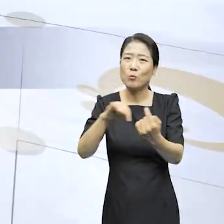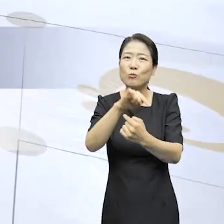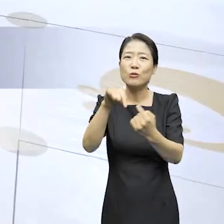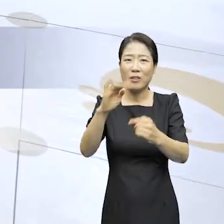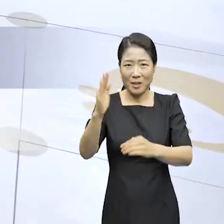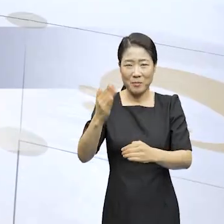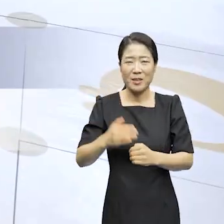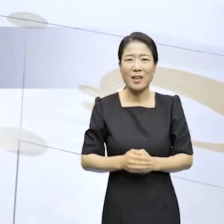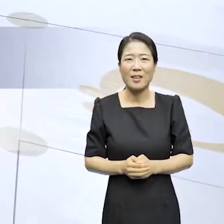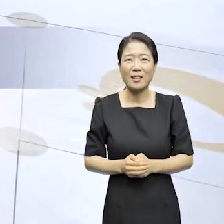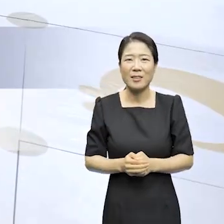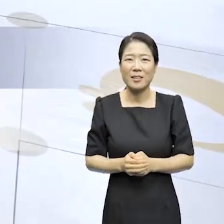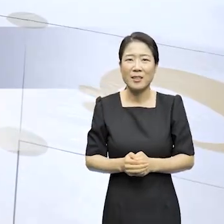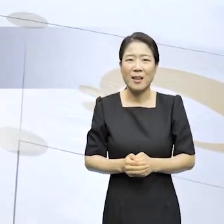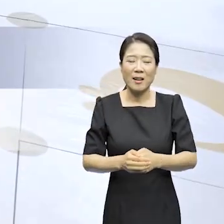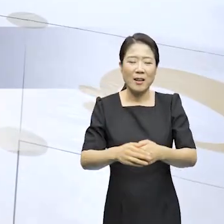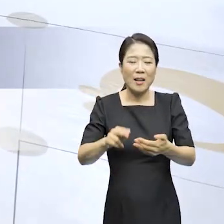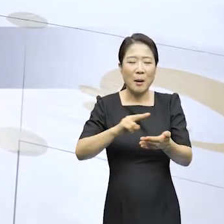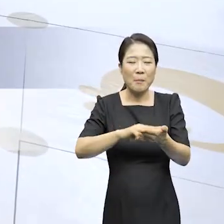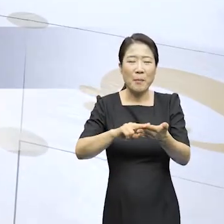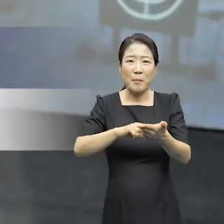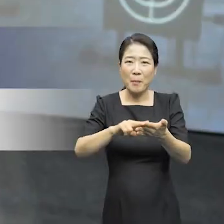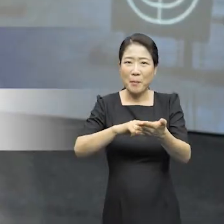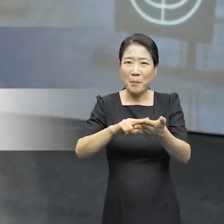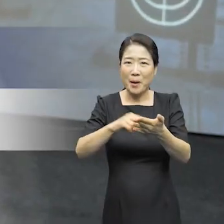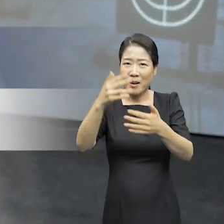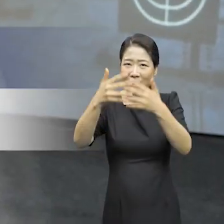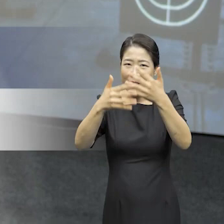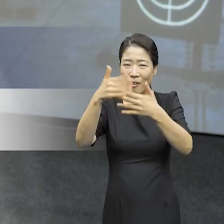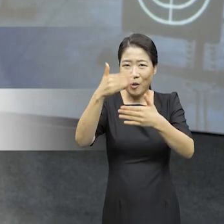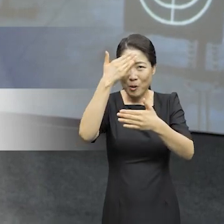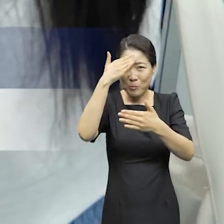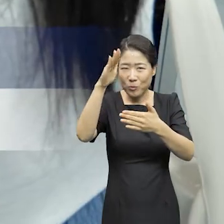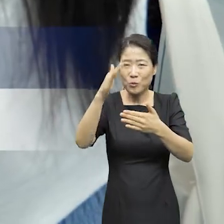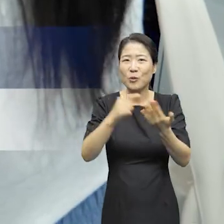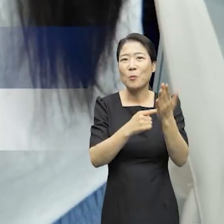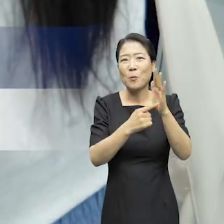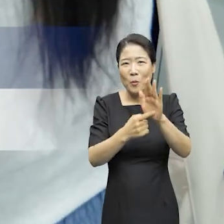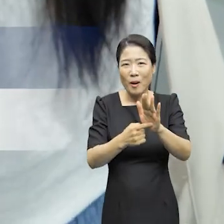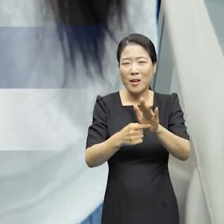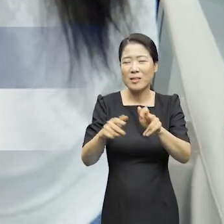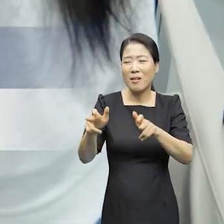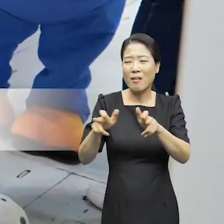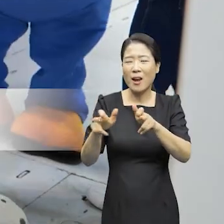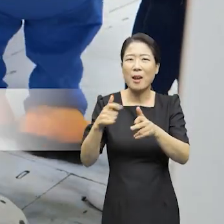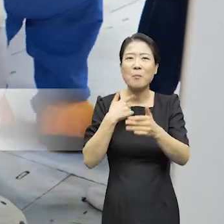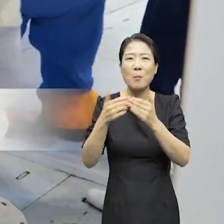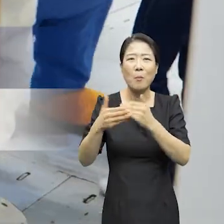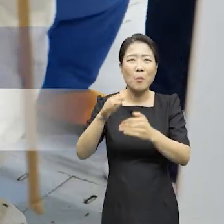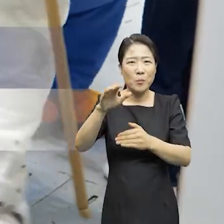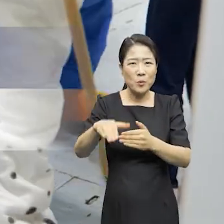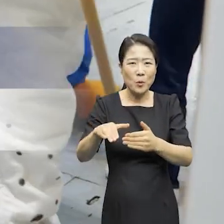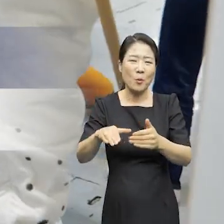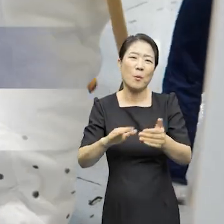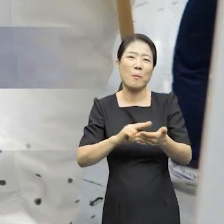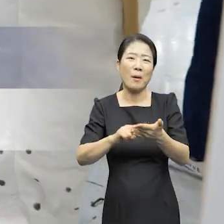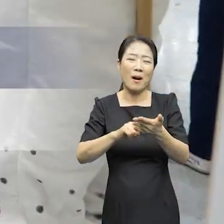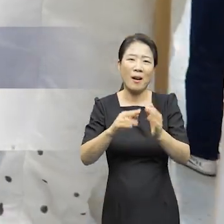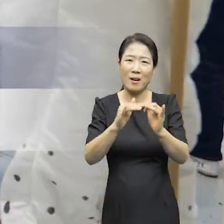이와 함께 애니메이션 무료 상영 게임 체험존 코스프레 페스티벌 캐릭터 퍼레이드 등